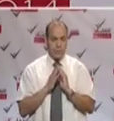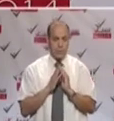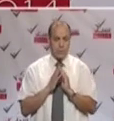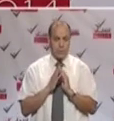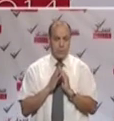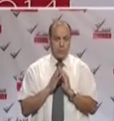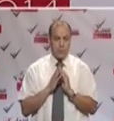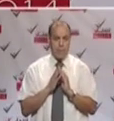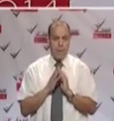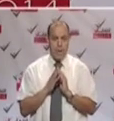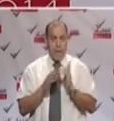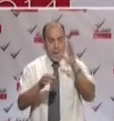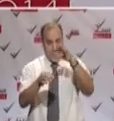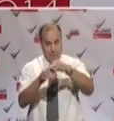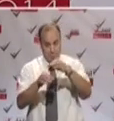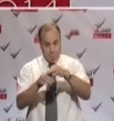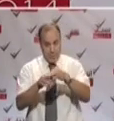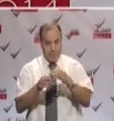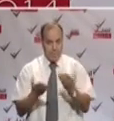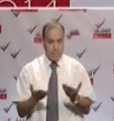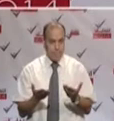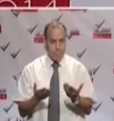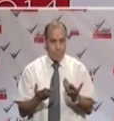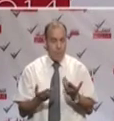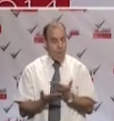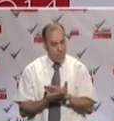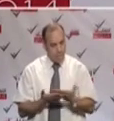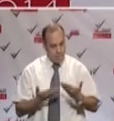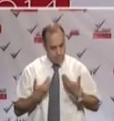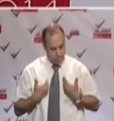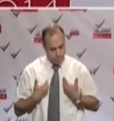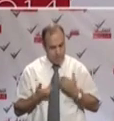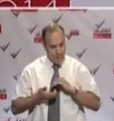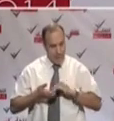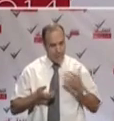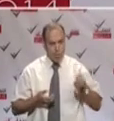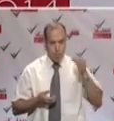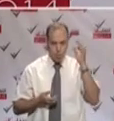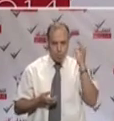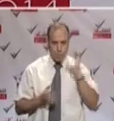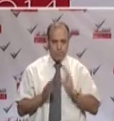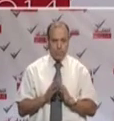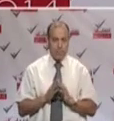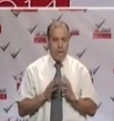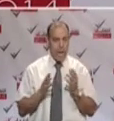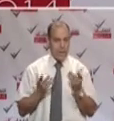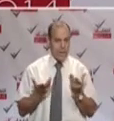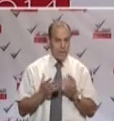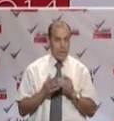إلى التصويت ووضع الثقة في الاتحاد من أجل تونس،